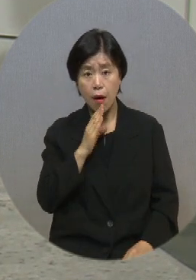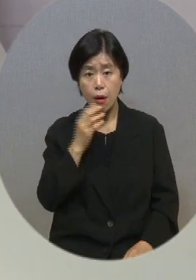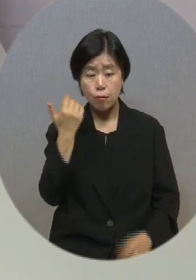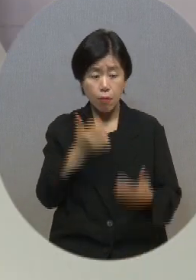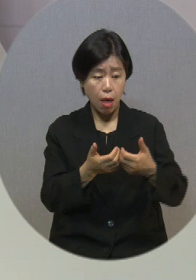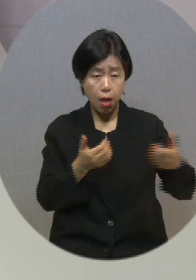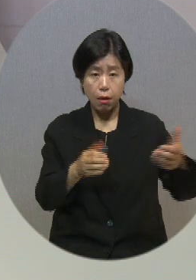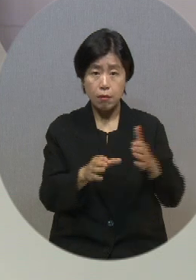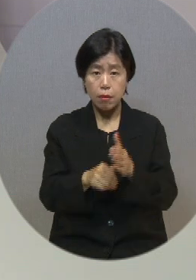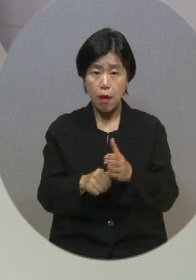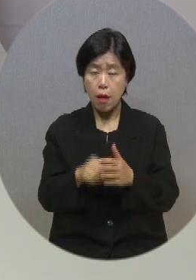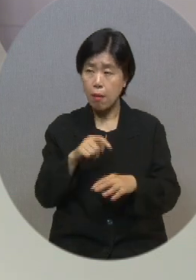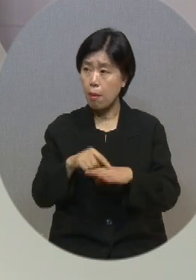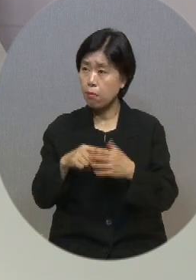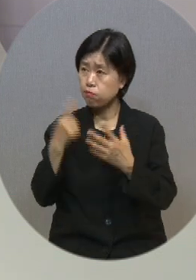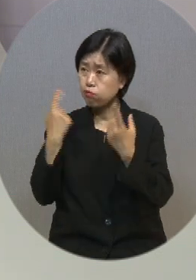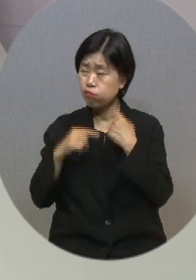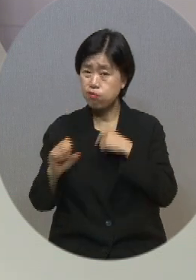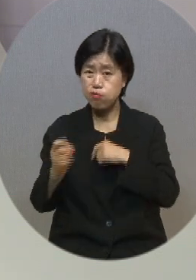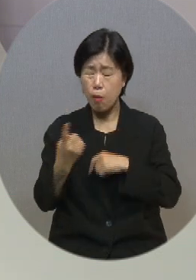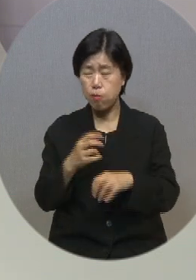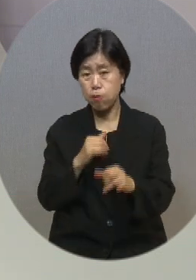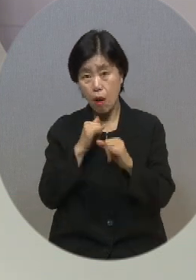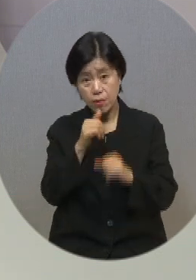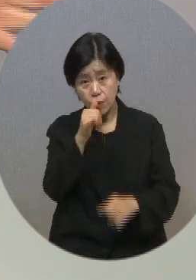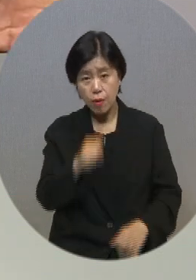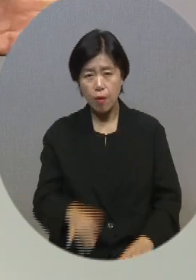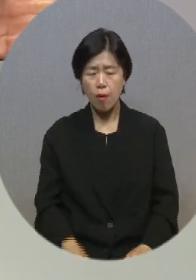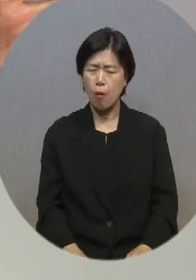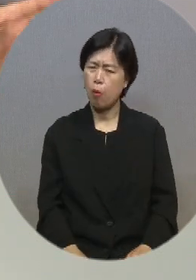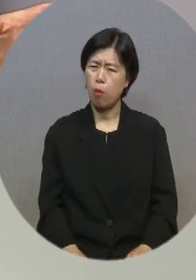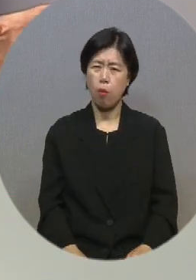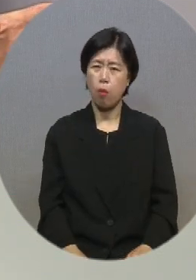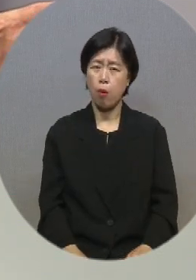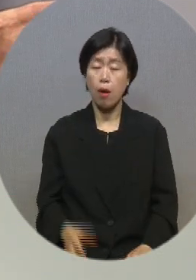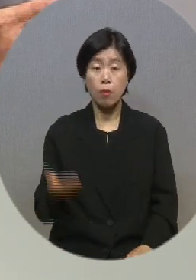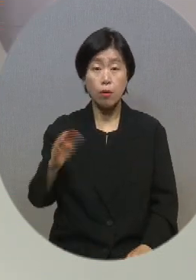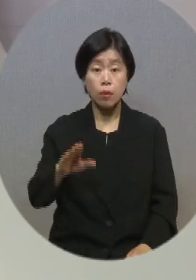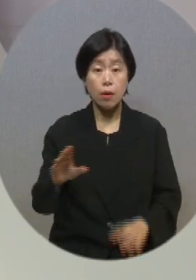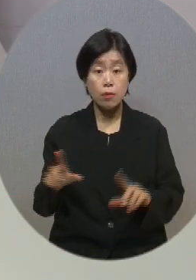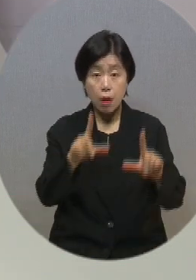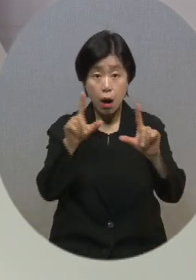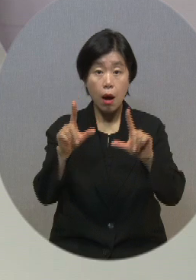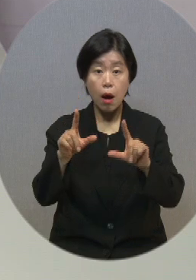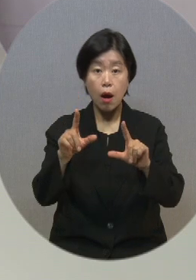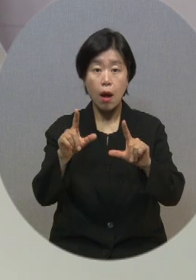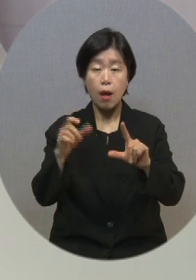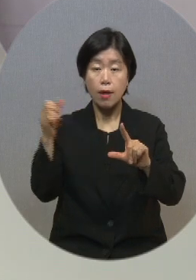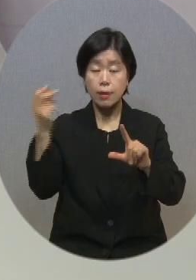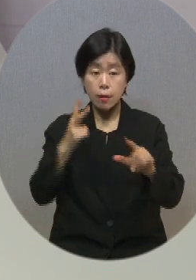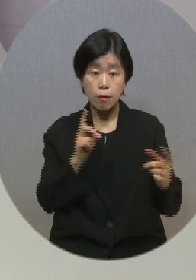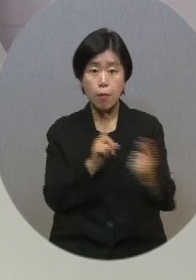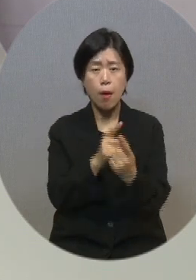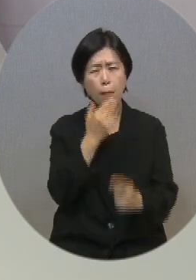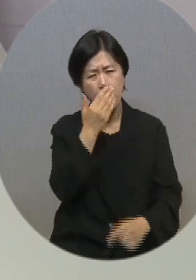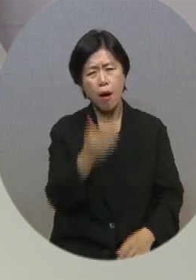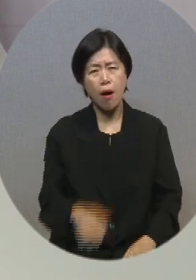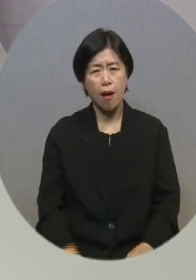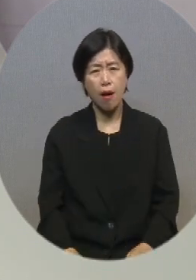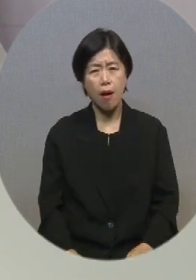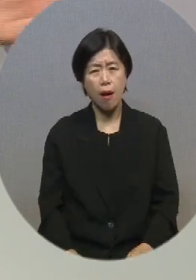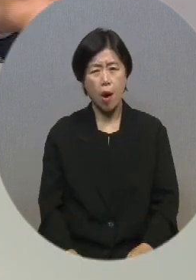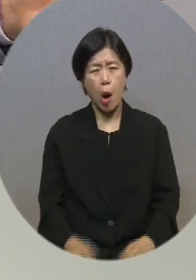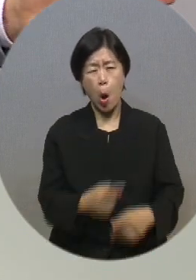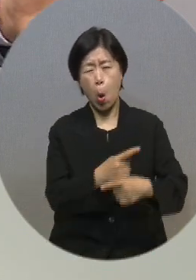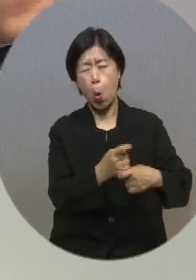네, 네. 그런데 사람이 살다 보면 헤어졌던 사람이 또 다시 재회를 하고 네. 그렇게 원수같이 막